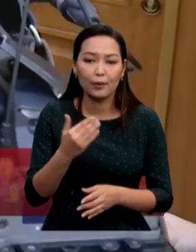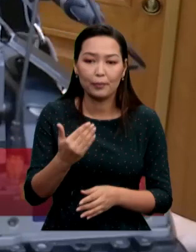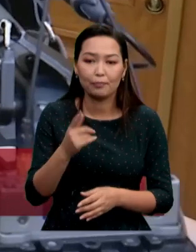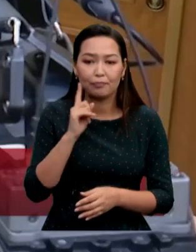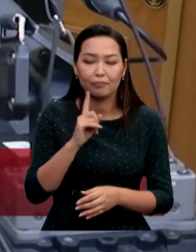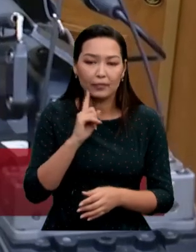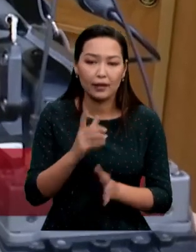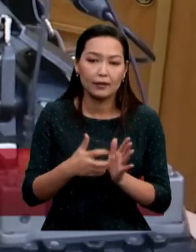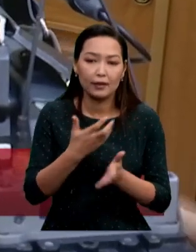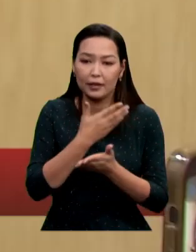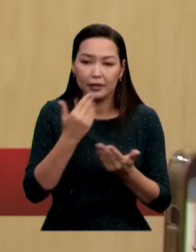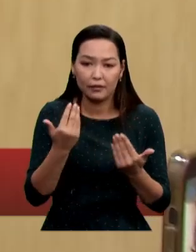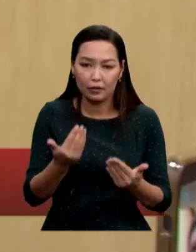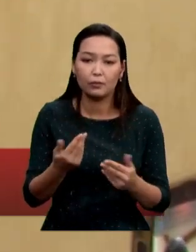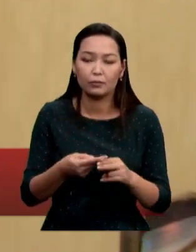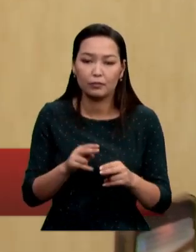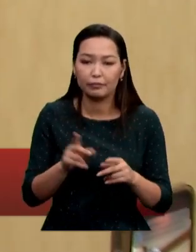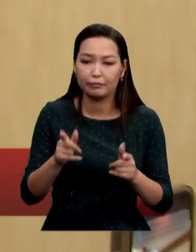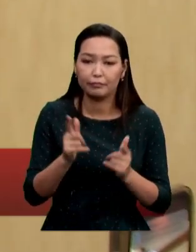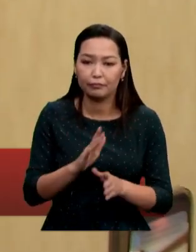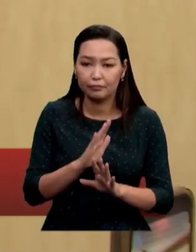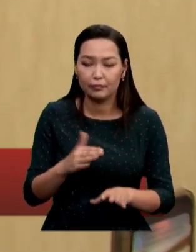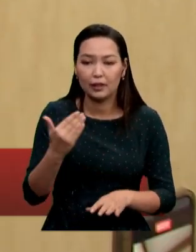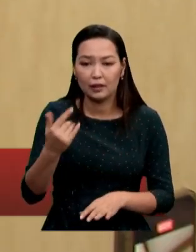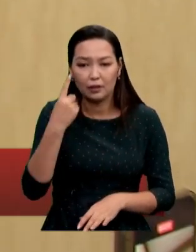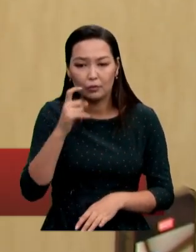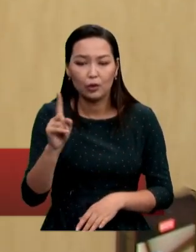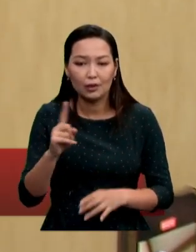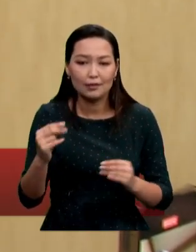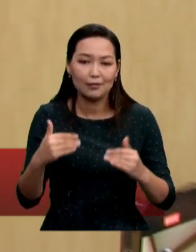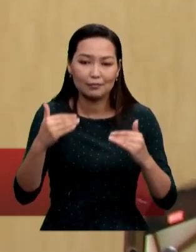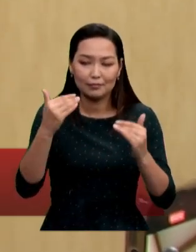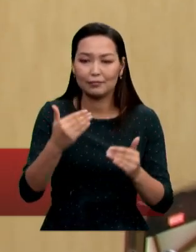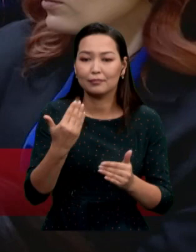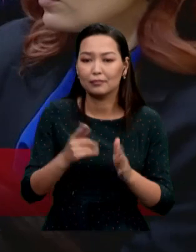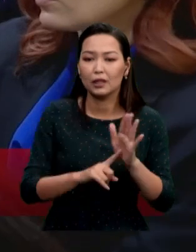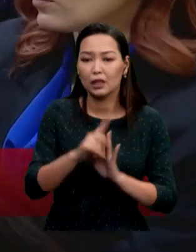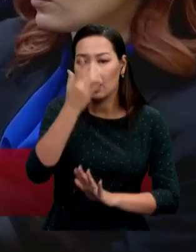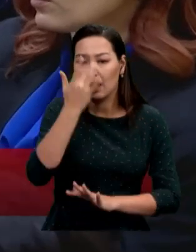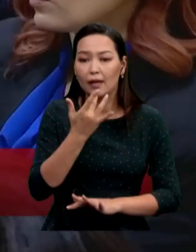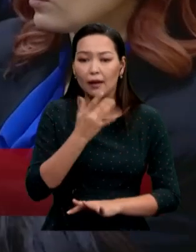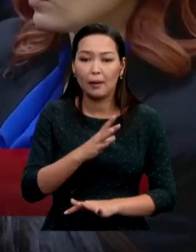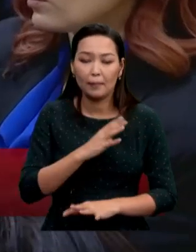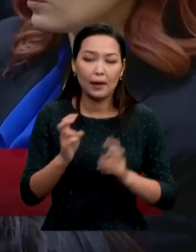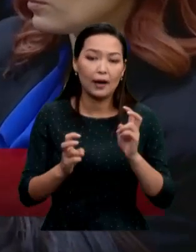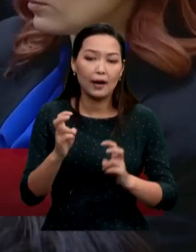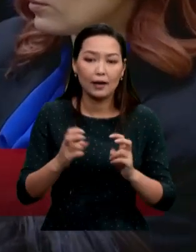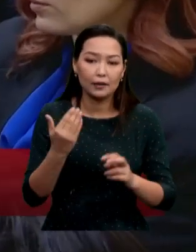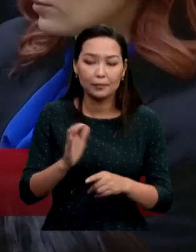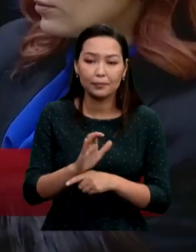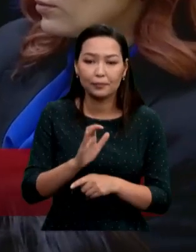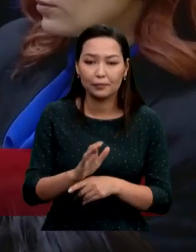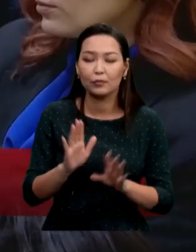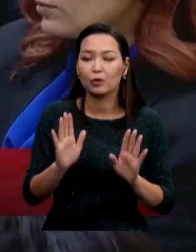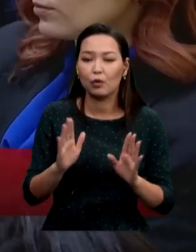нет. Эксперты с этим утверждением не согласны. Они заверяют, нехватка топлива началась еще летом, а производство сырья на внутреннем рынке